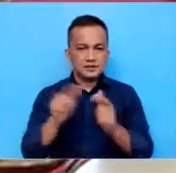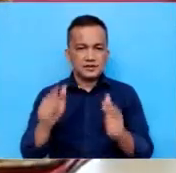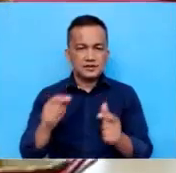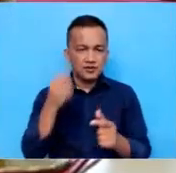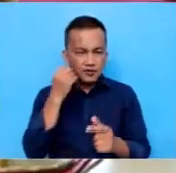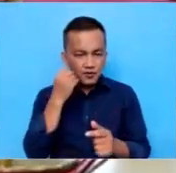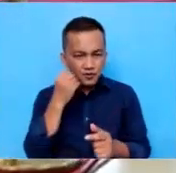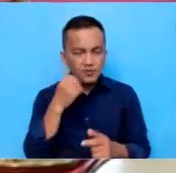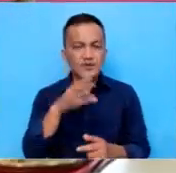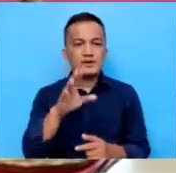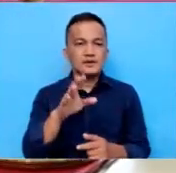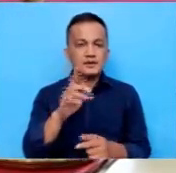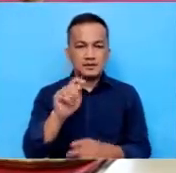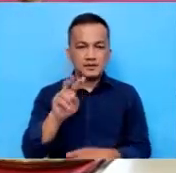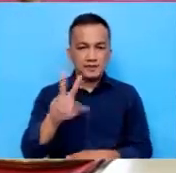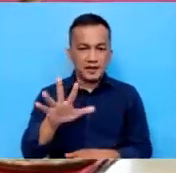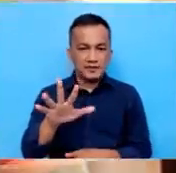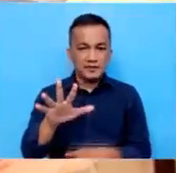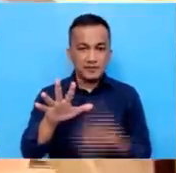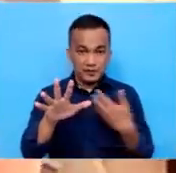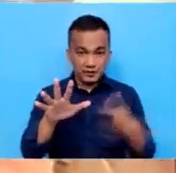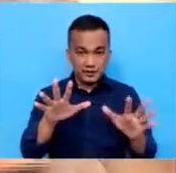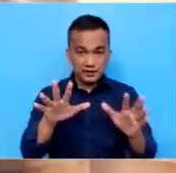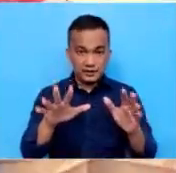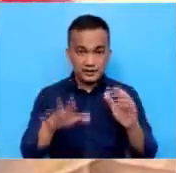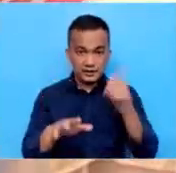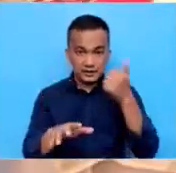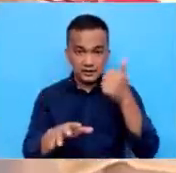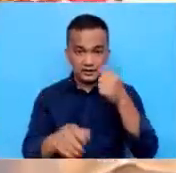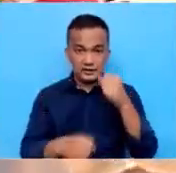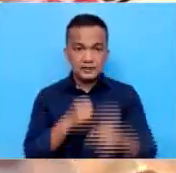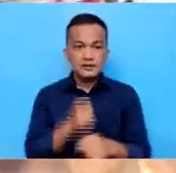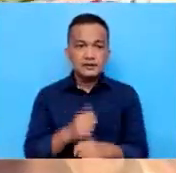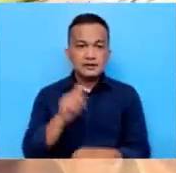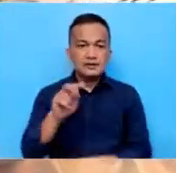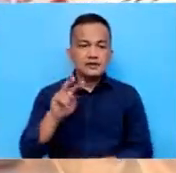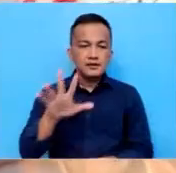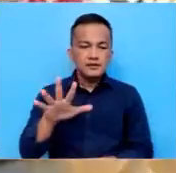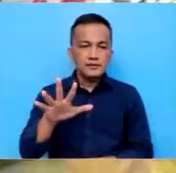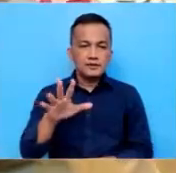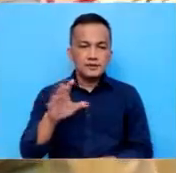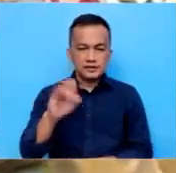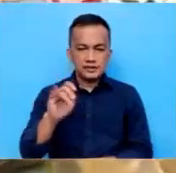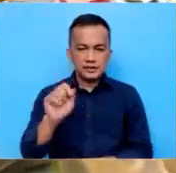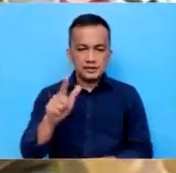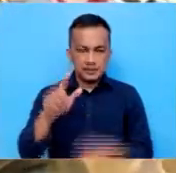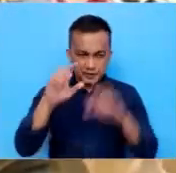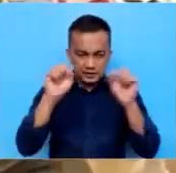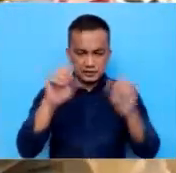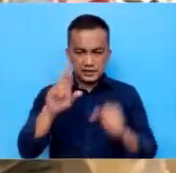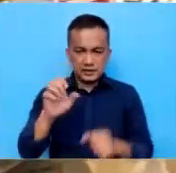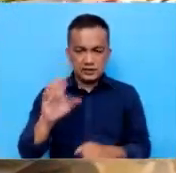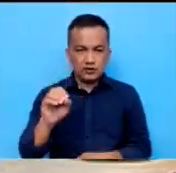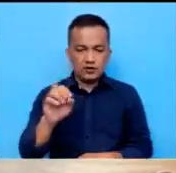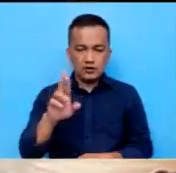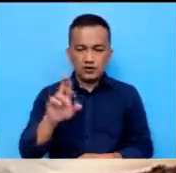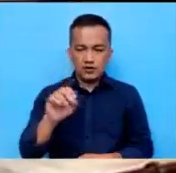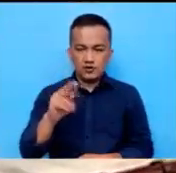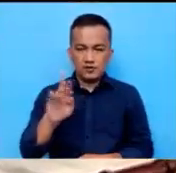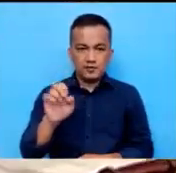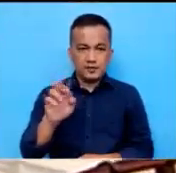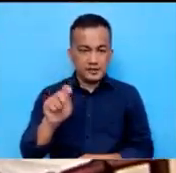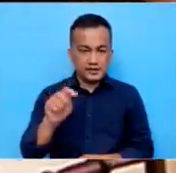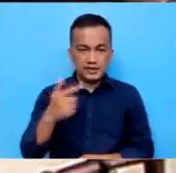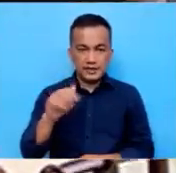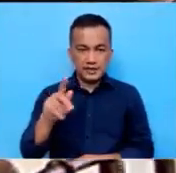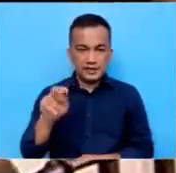TV5 after 10 years. Mismo si the TV5 and Signal President and CEO Robert P. Gala at Signal